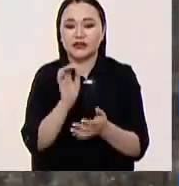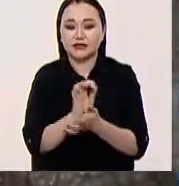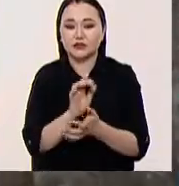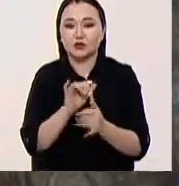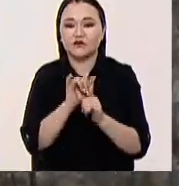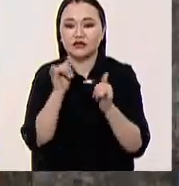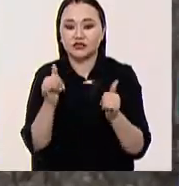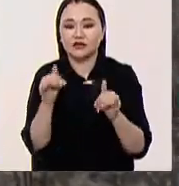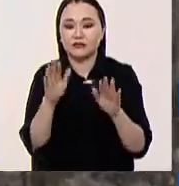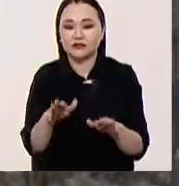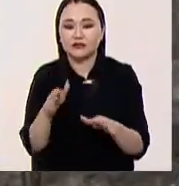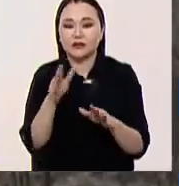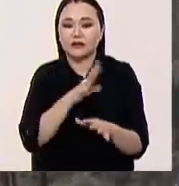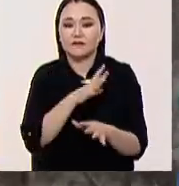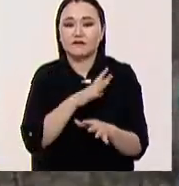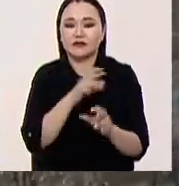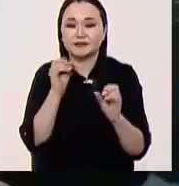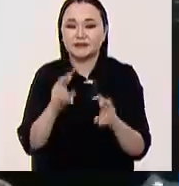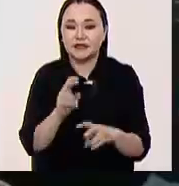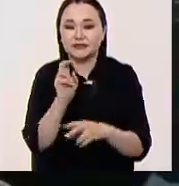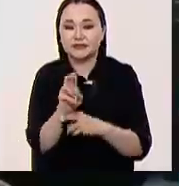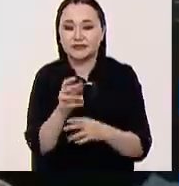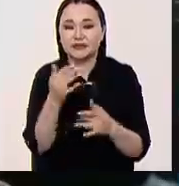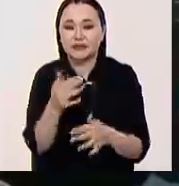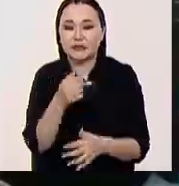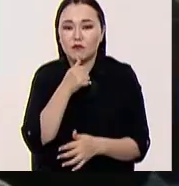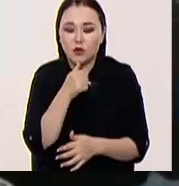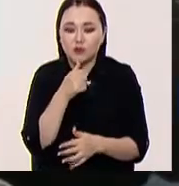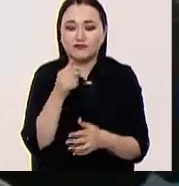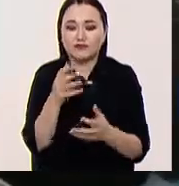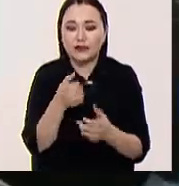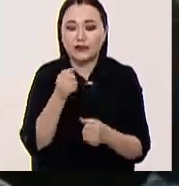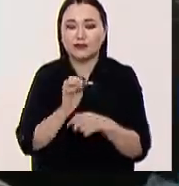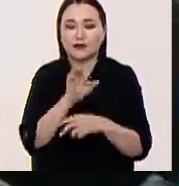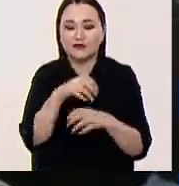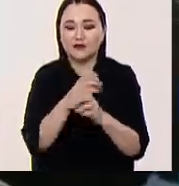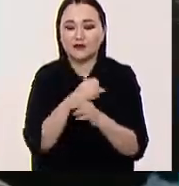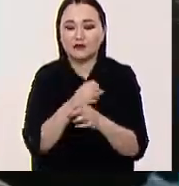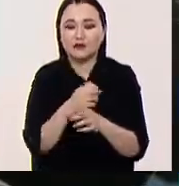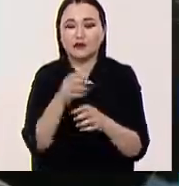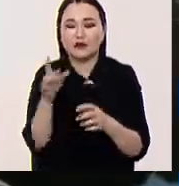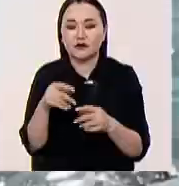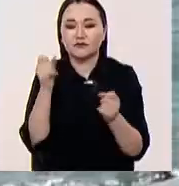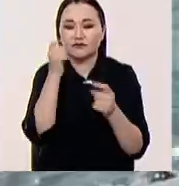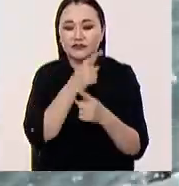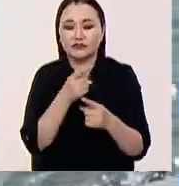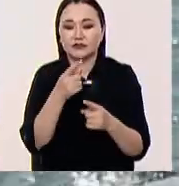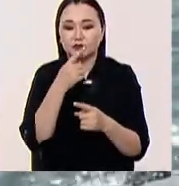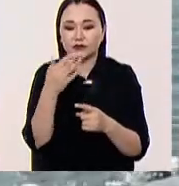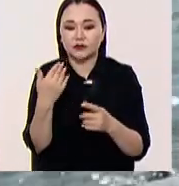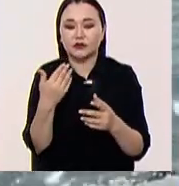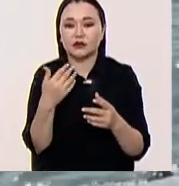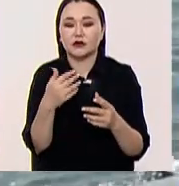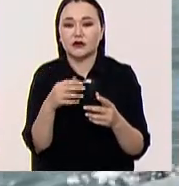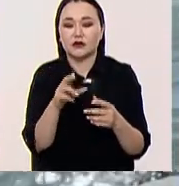увеличились. На месте уже побывали специалисты. Они взяли несколько проб и отправили в лабораторию. Экологи также выяснили, что накануне в